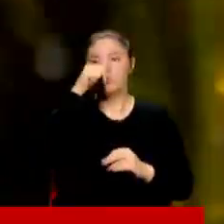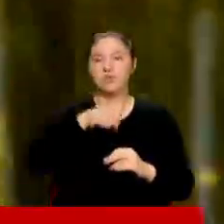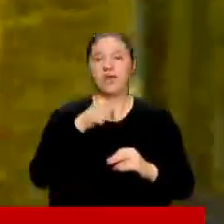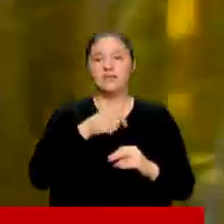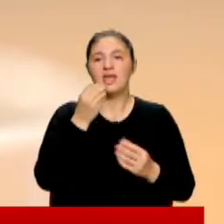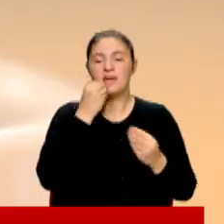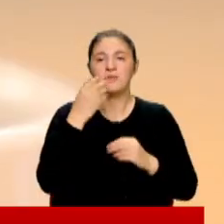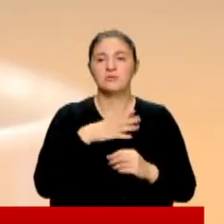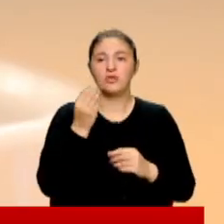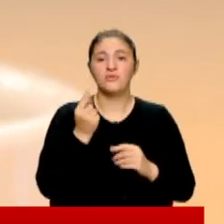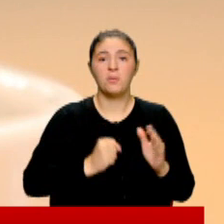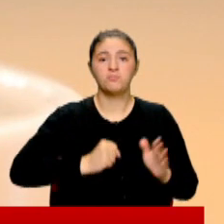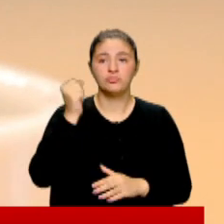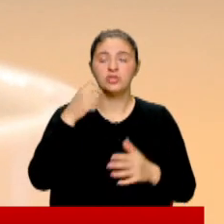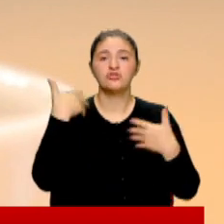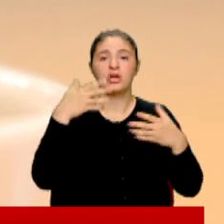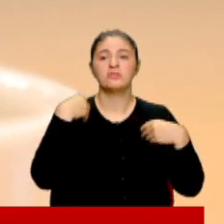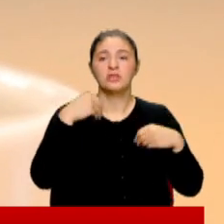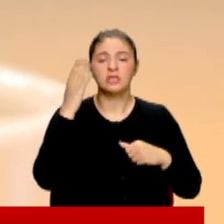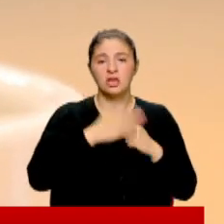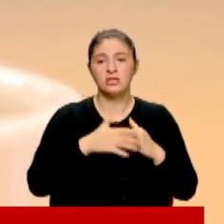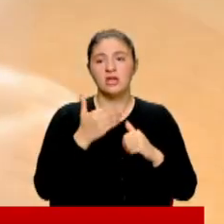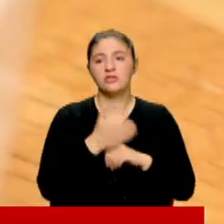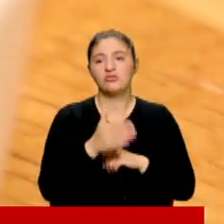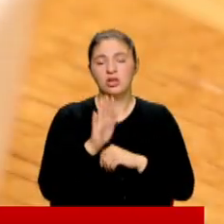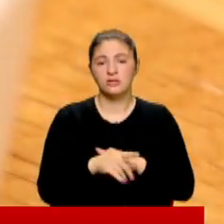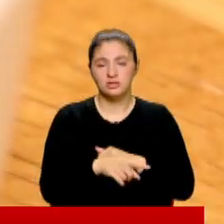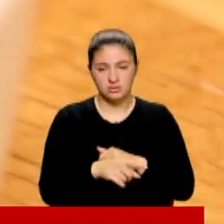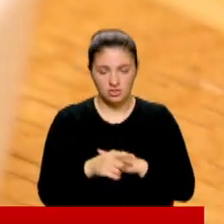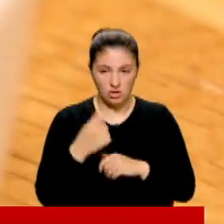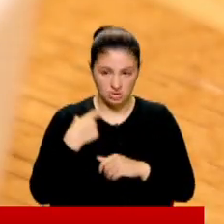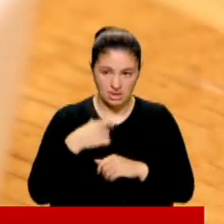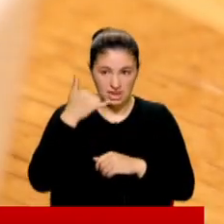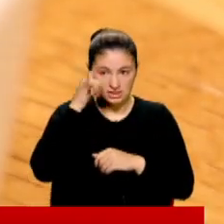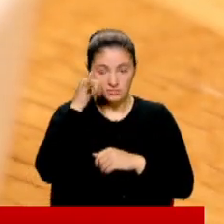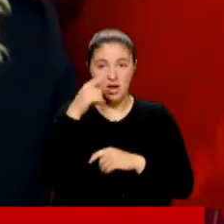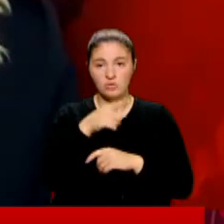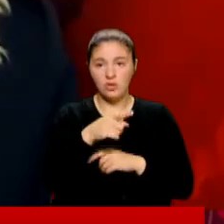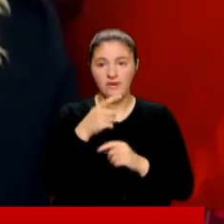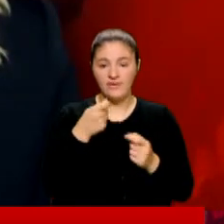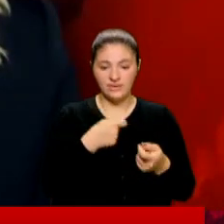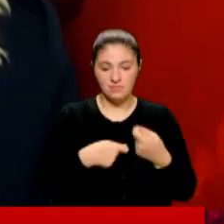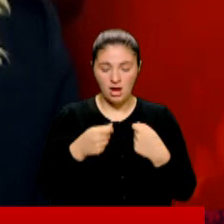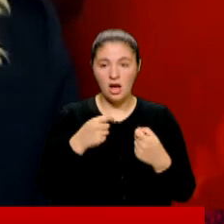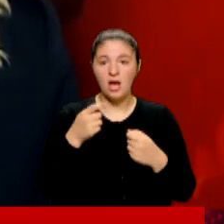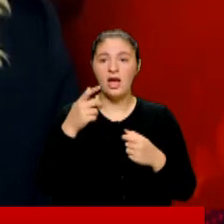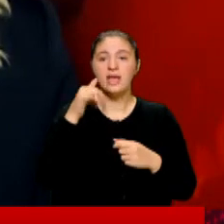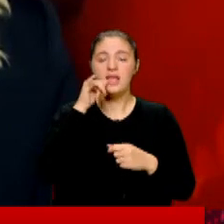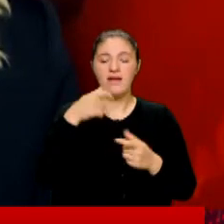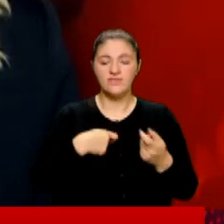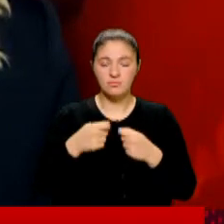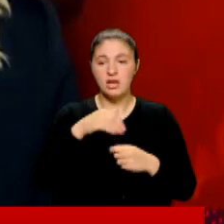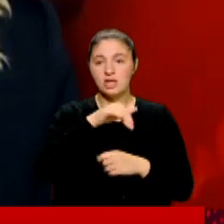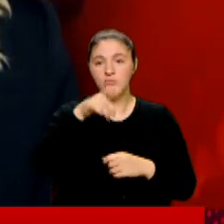tüketiciye oldu. Fiyatlar arttı. İhracat yasağındaysa geç kalındı. Özellikle İspanyol firmaları, İtalyan firmaları gelip